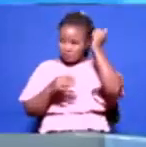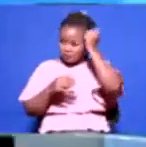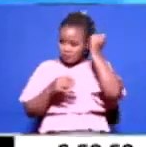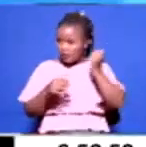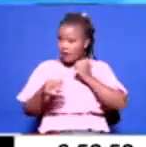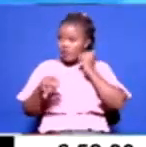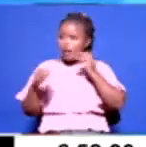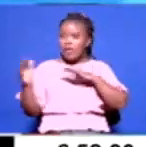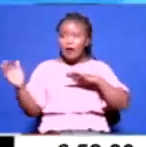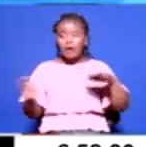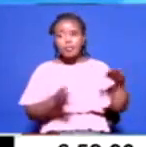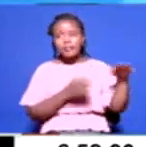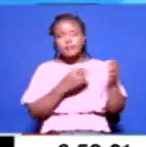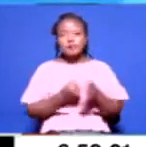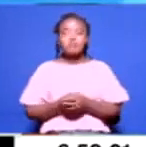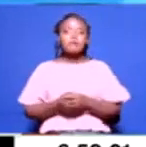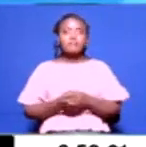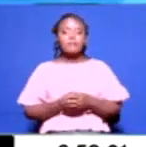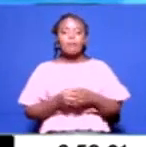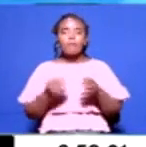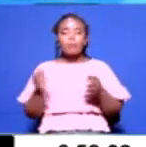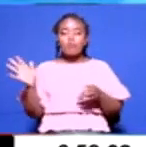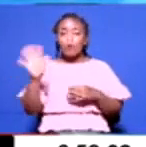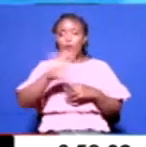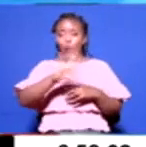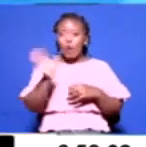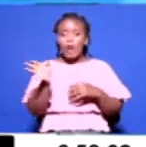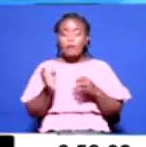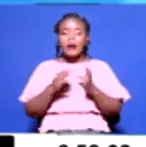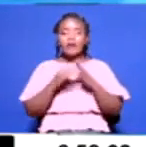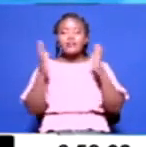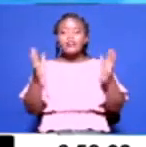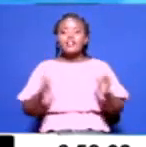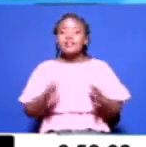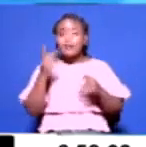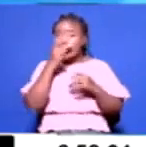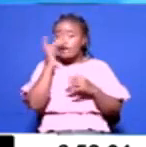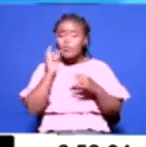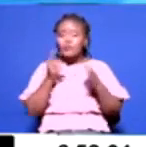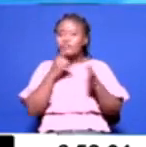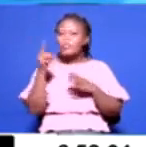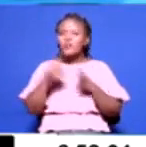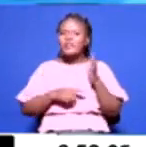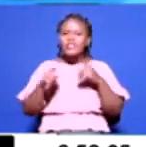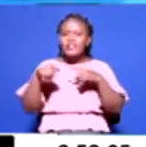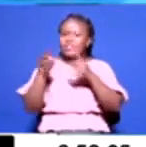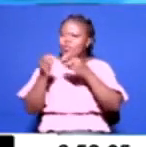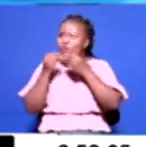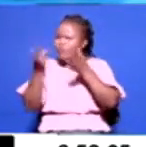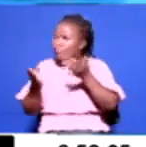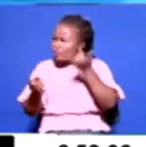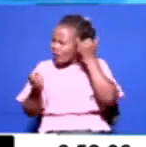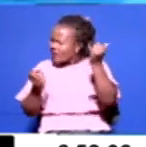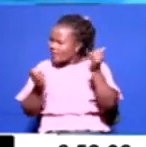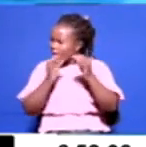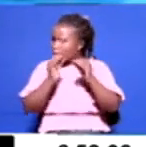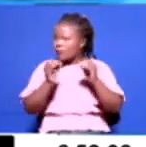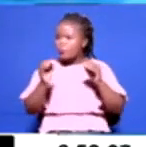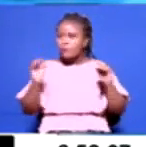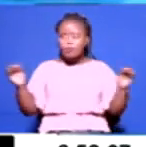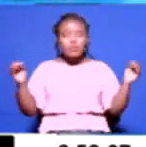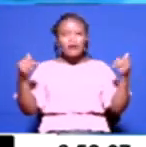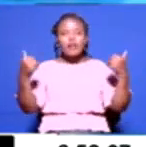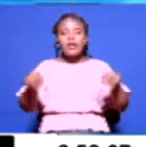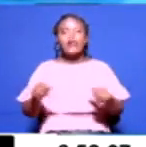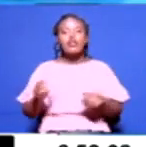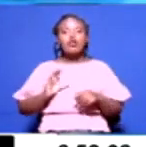Na taarifa kwamba kiongozi wa chama cha Wiper Kalonzo Musyoka amesema hafahamu lolote kuhusu kamati yoyote katika muungano wa Azimio la